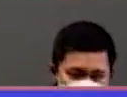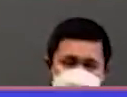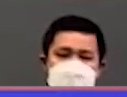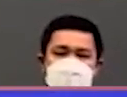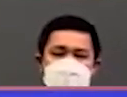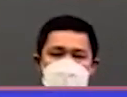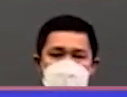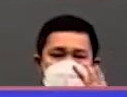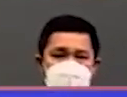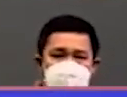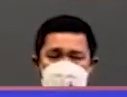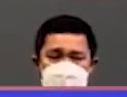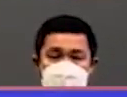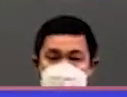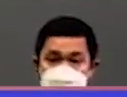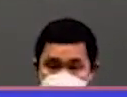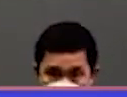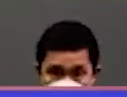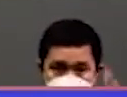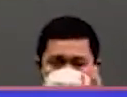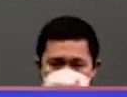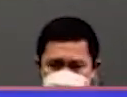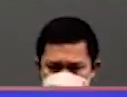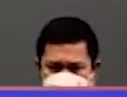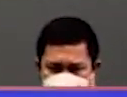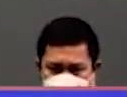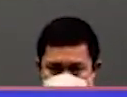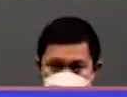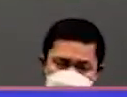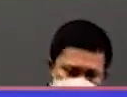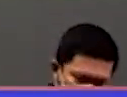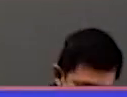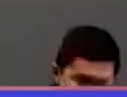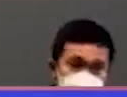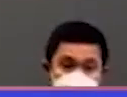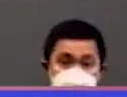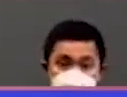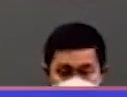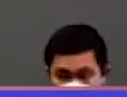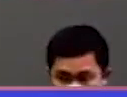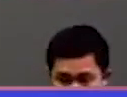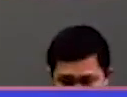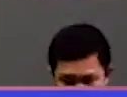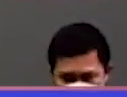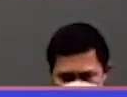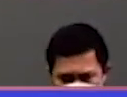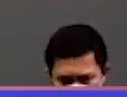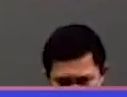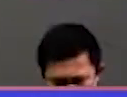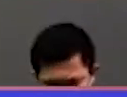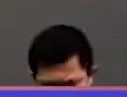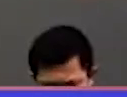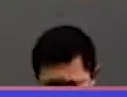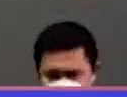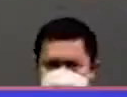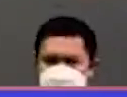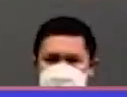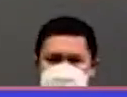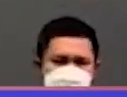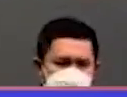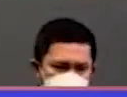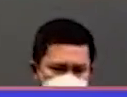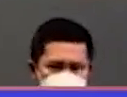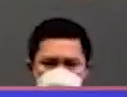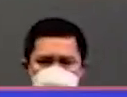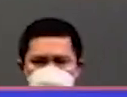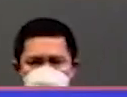ค่ะไม่ได้จำกัดว่า1ครอบครัวนั้นจะได้แค่1สิทธิ์เท่านั้นนะคะขณะนี้นะคะมีผู้ยื่นลงทะเบียนแล้วเนี่ยประมาณ